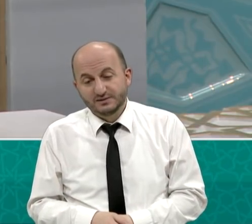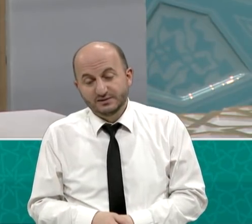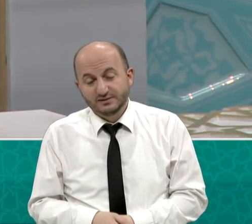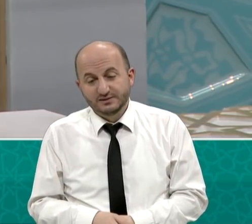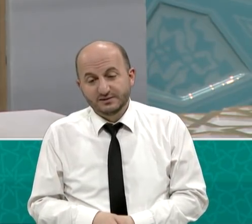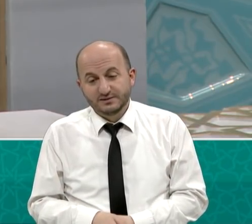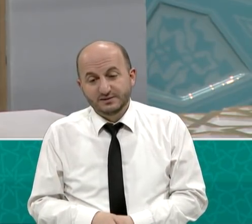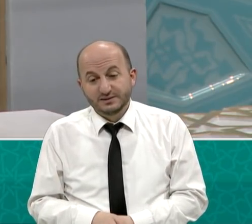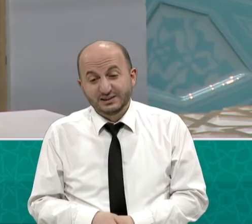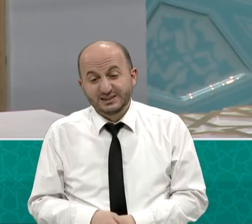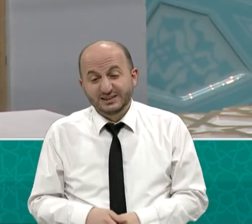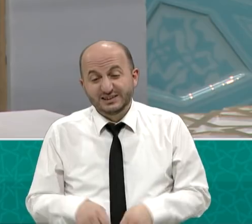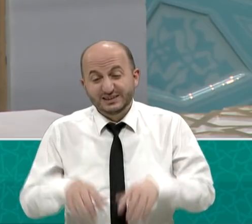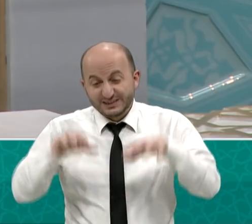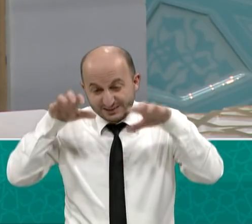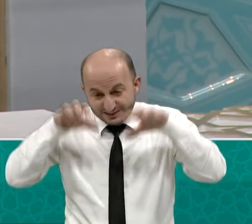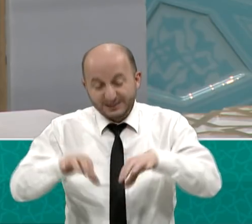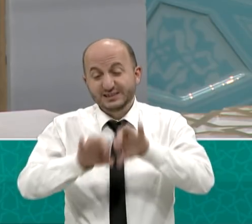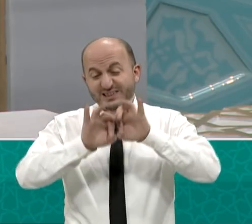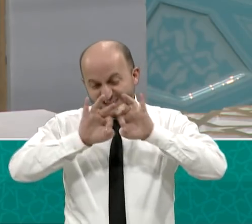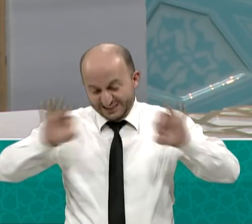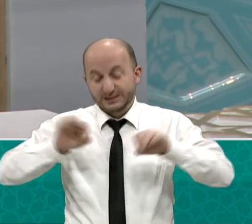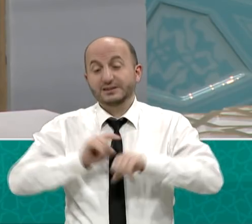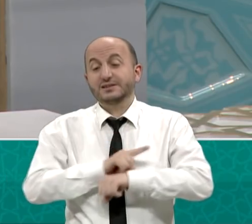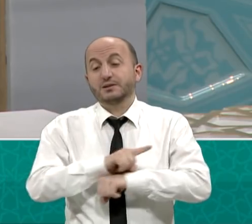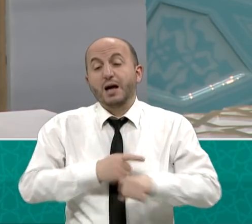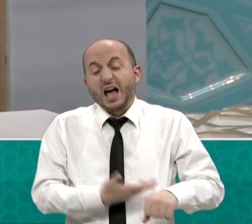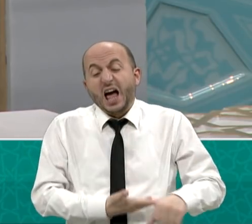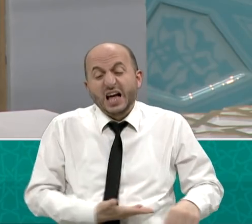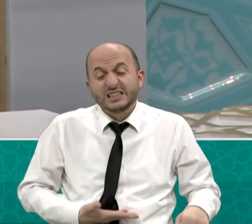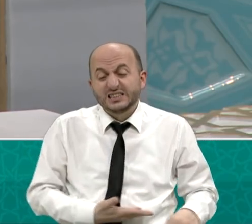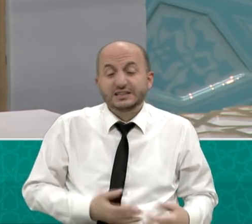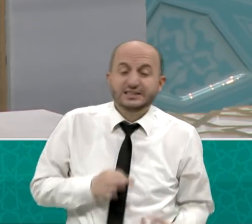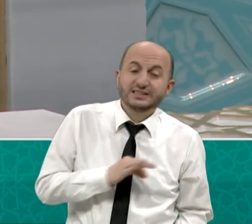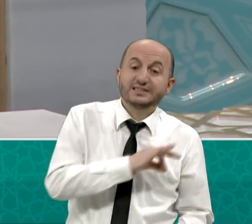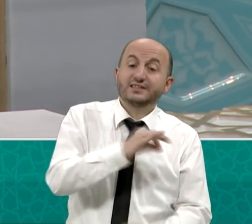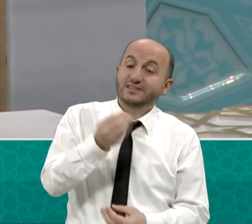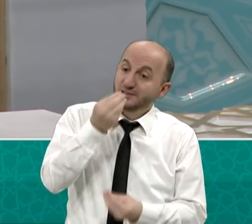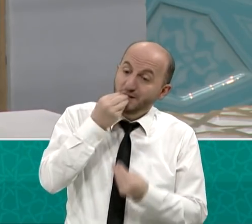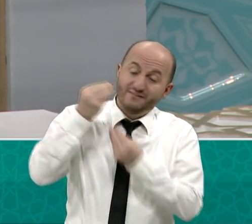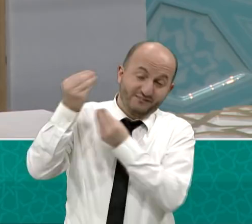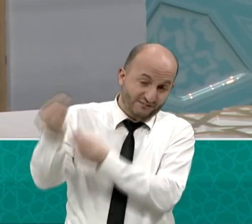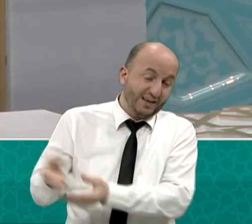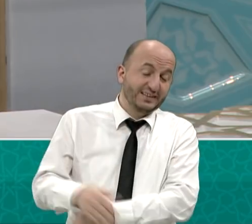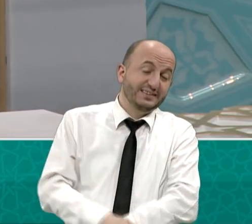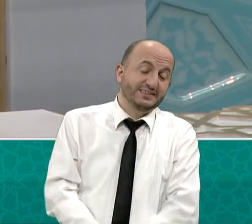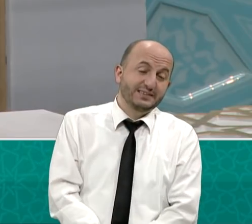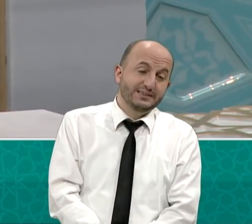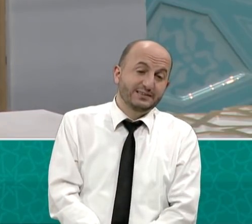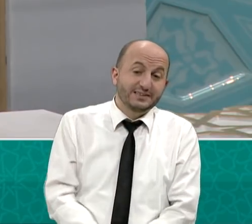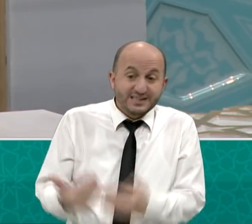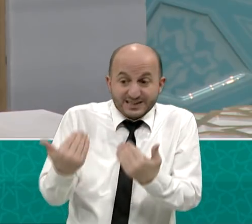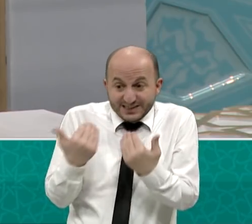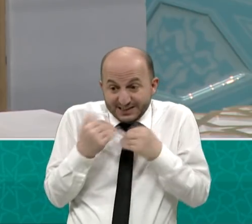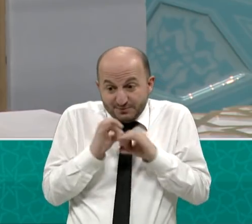meskabe. Kıtlık zamanı efendim aç olan insanları doyurmaktır. Yetimen zâ makrabe. Yakını